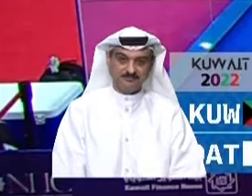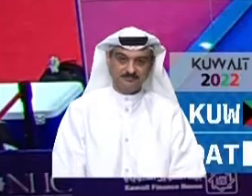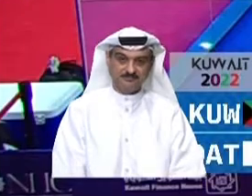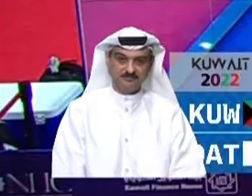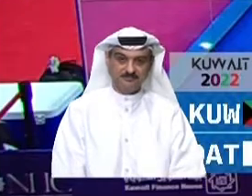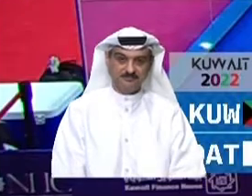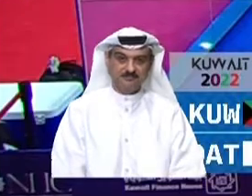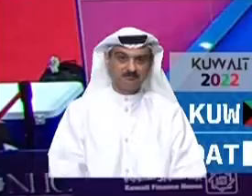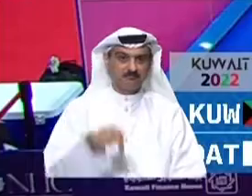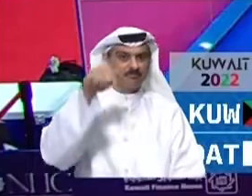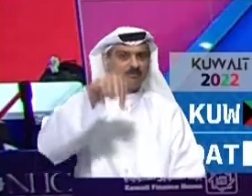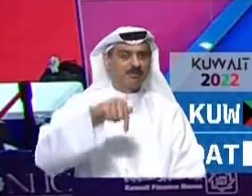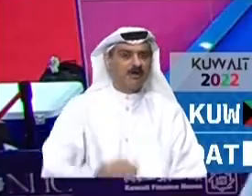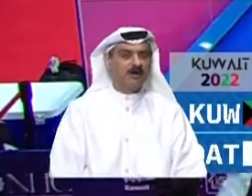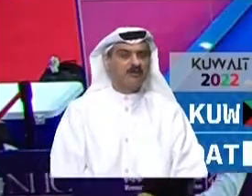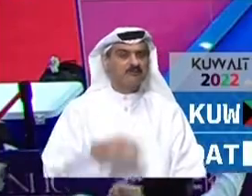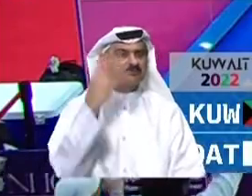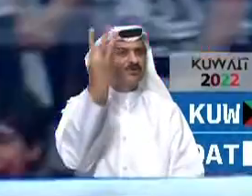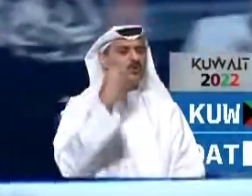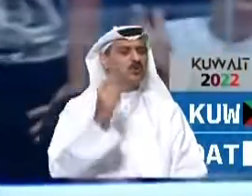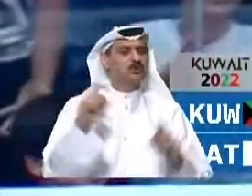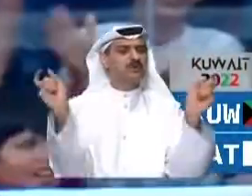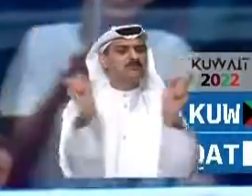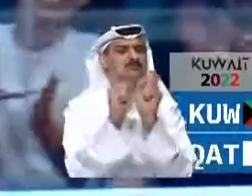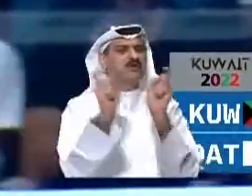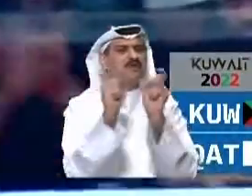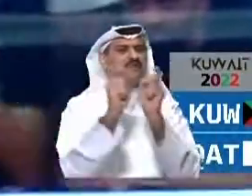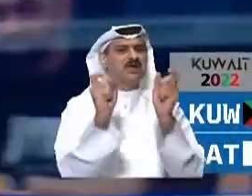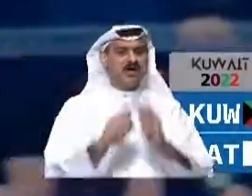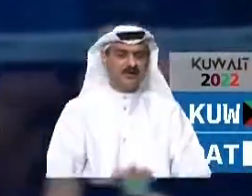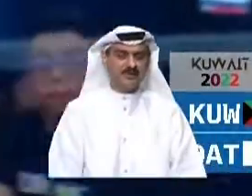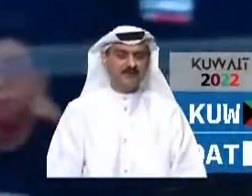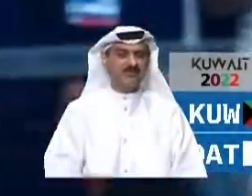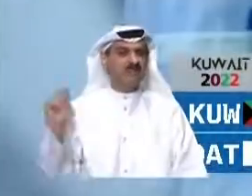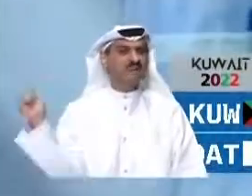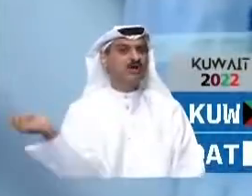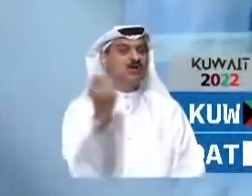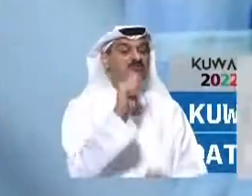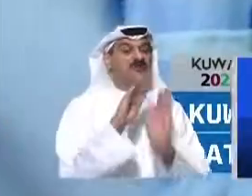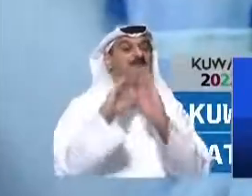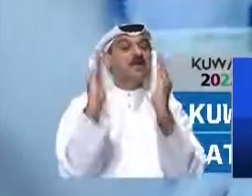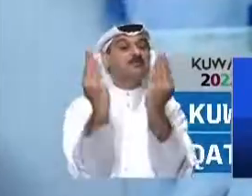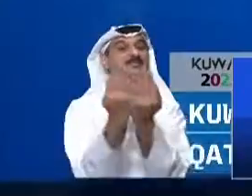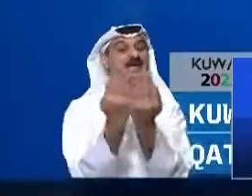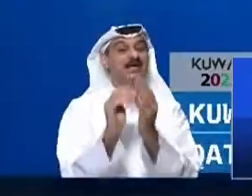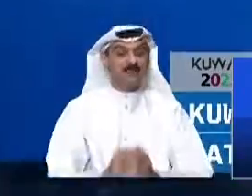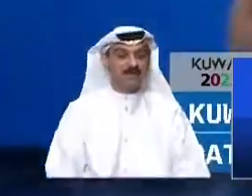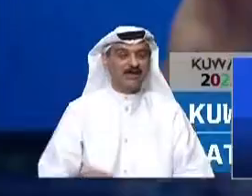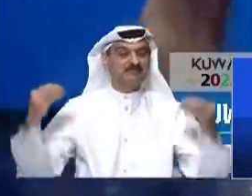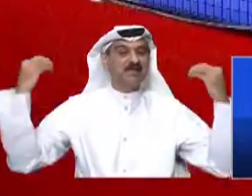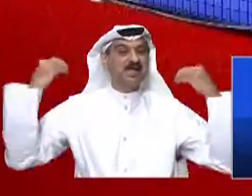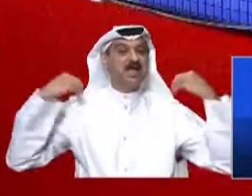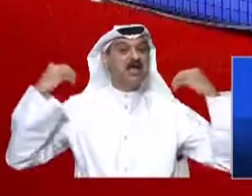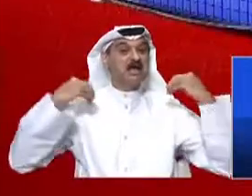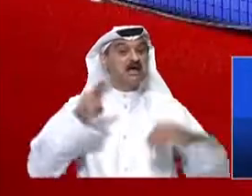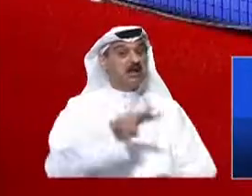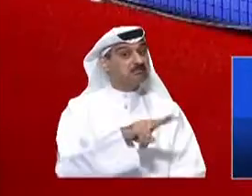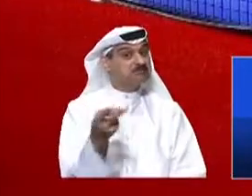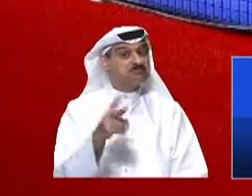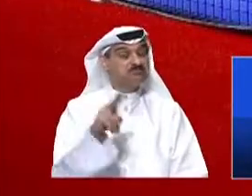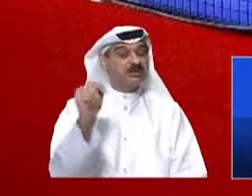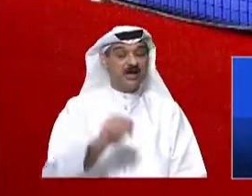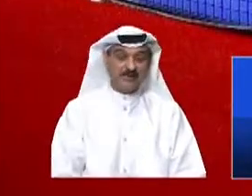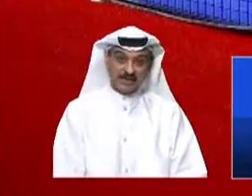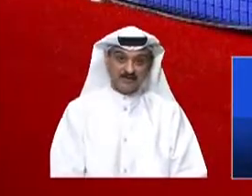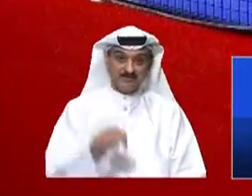في أجواء مثيرة وممتعة سحبت فيها لعبة البادل البساط من ألعاب رياضية عديدة بعد